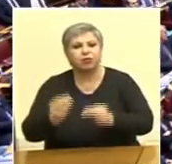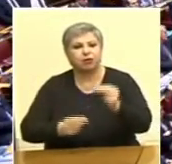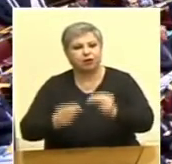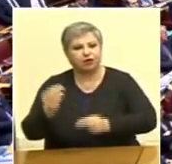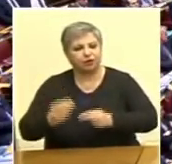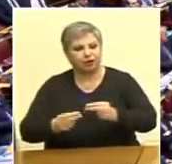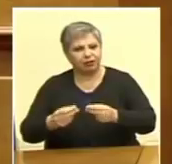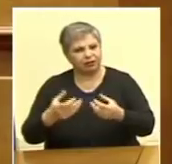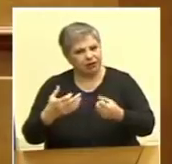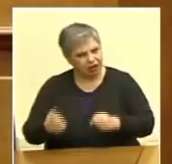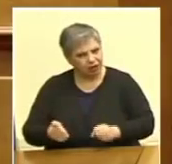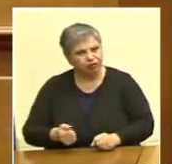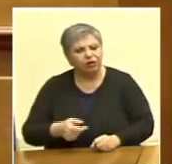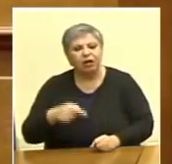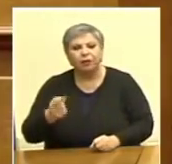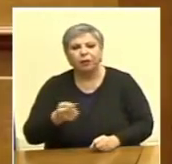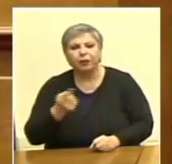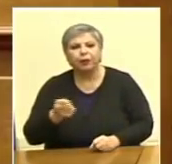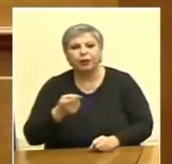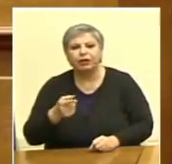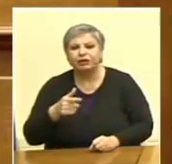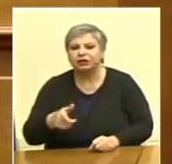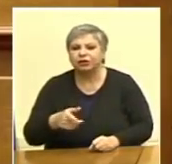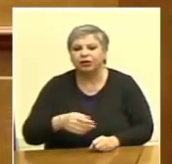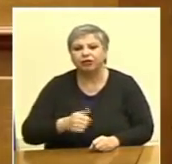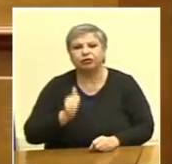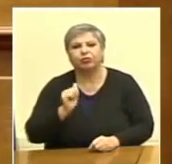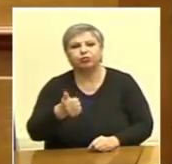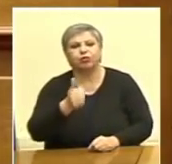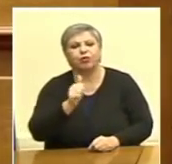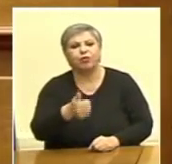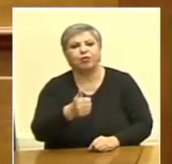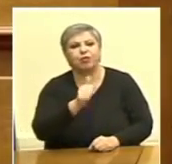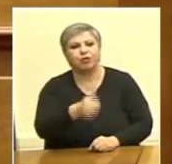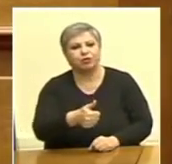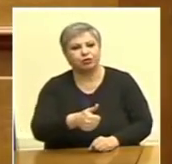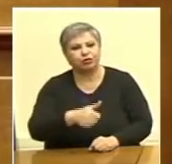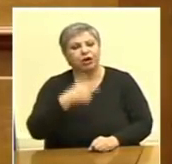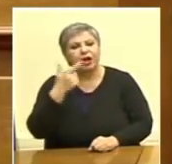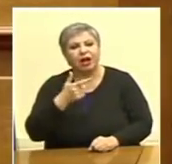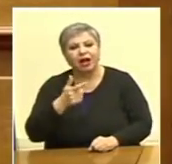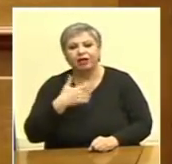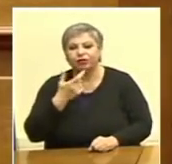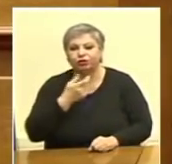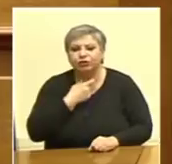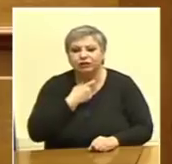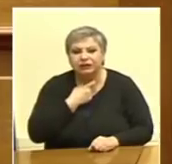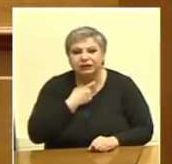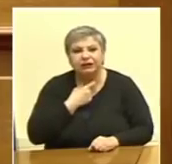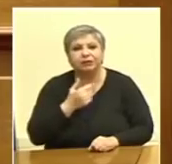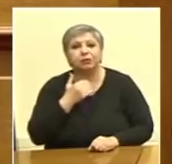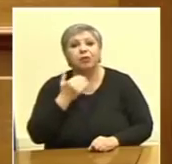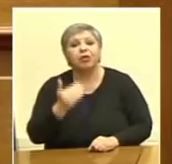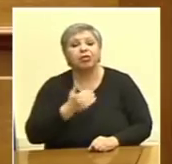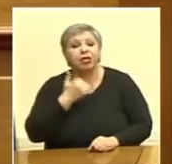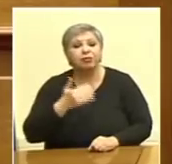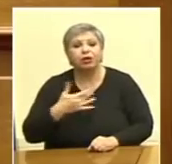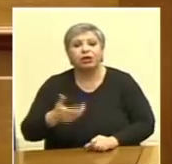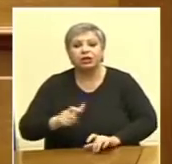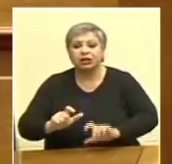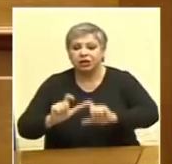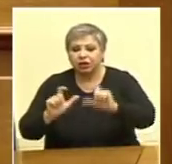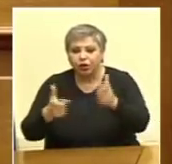και είτε ζουν μόνοι, μην μπορώντας να ανταπεξέλθουν στις ανάγκες τους, είτε η οικογένειά τους αντιμετωπίζει αντικειμενική